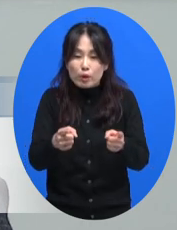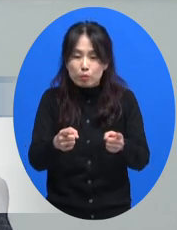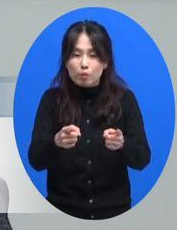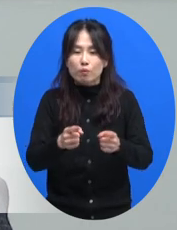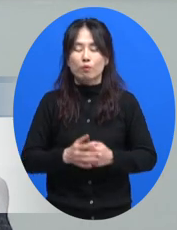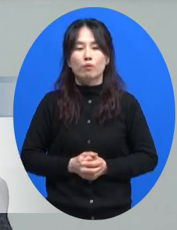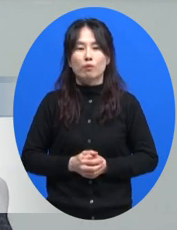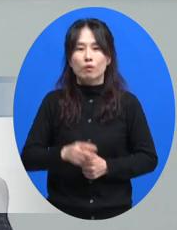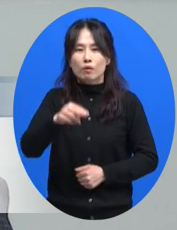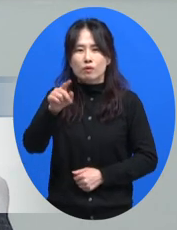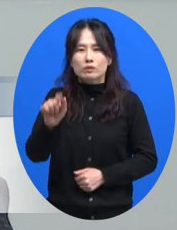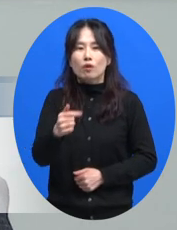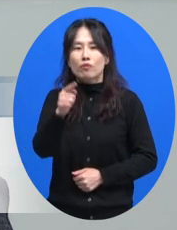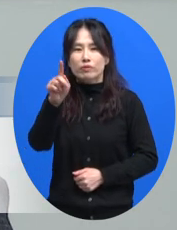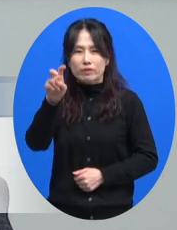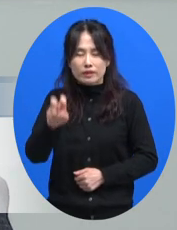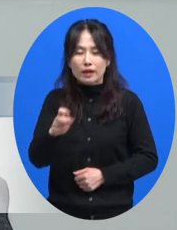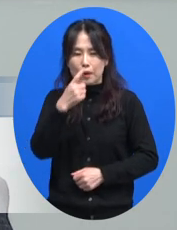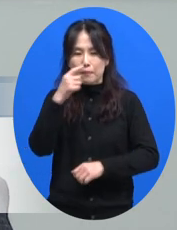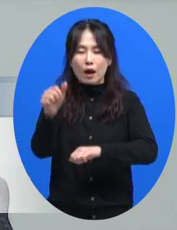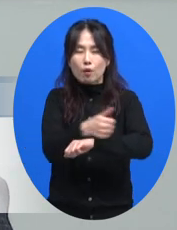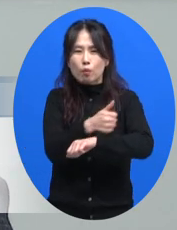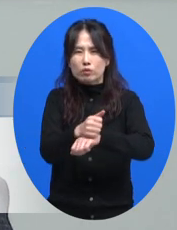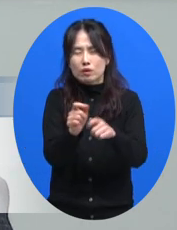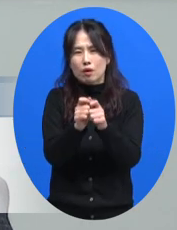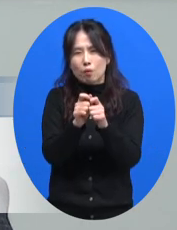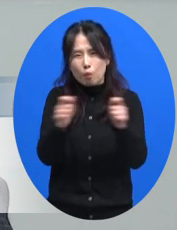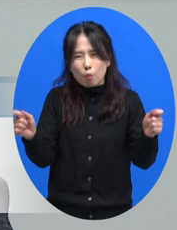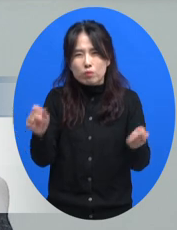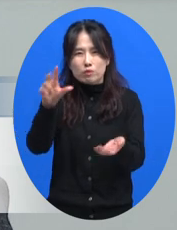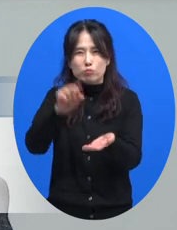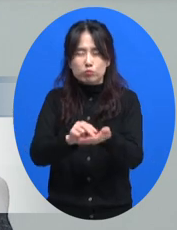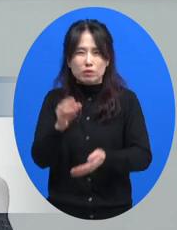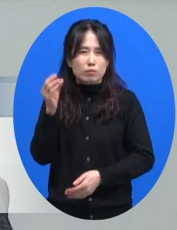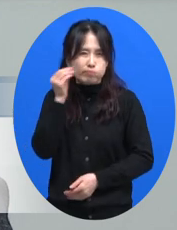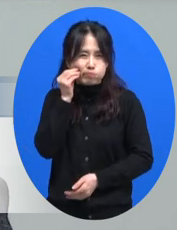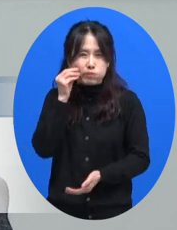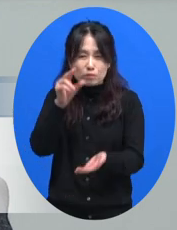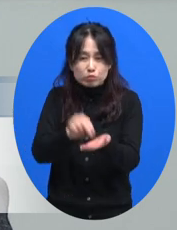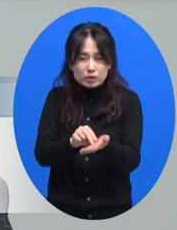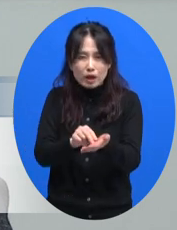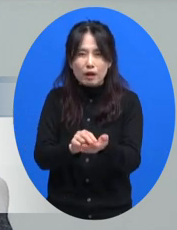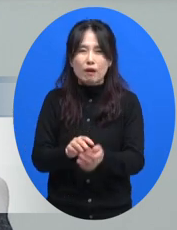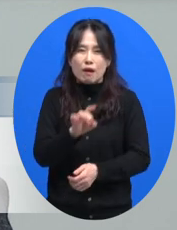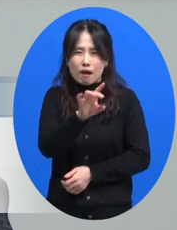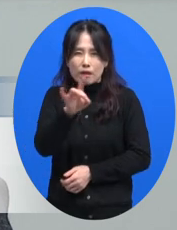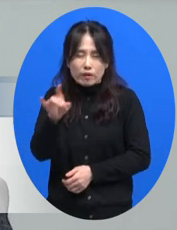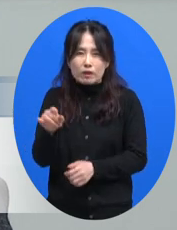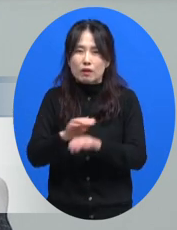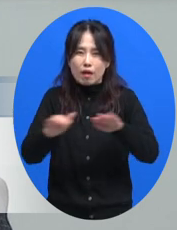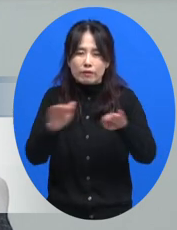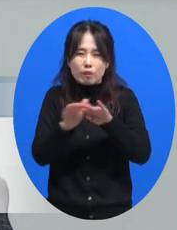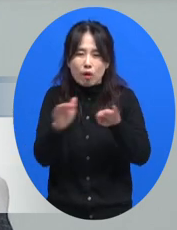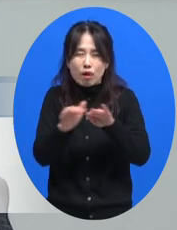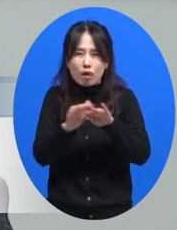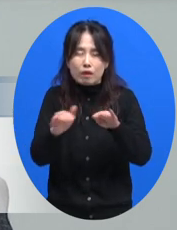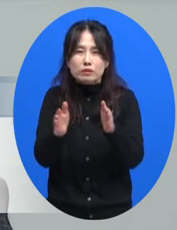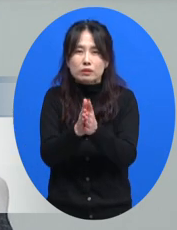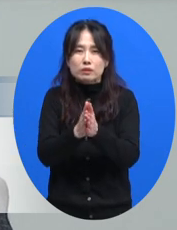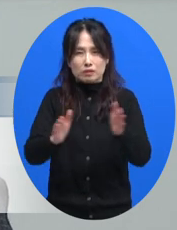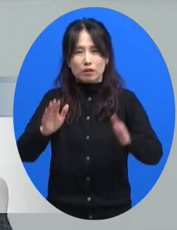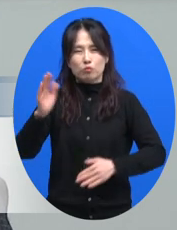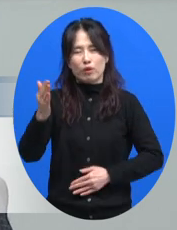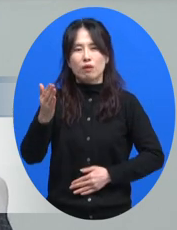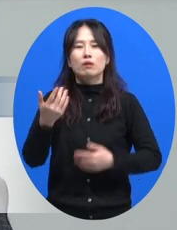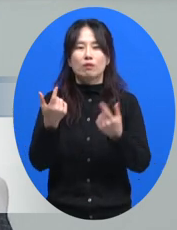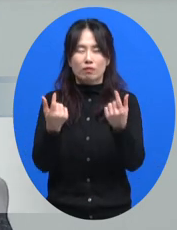이걸 계기로 해서 성감학원 오래된 그 문제를 하나하나 풀어나가는